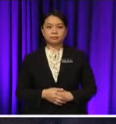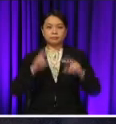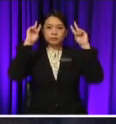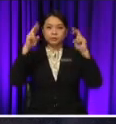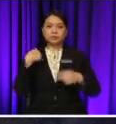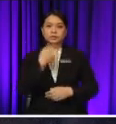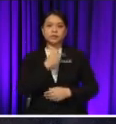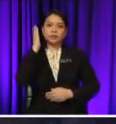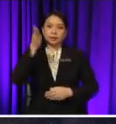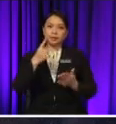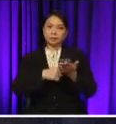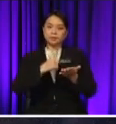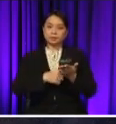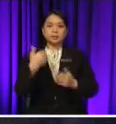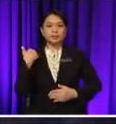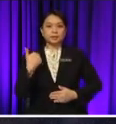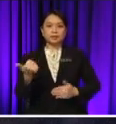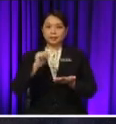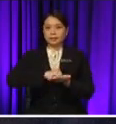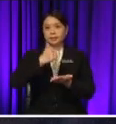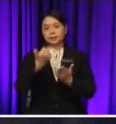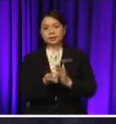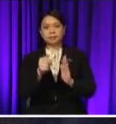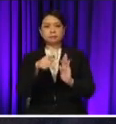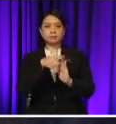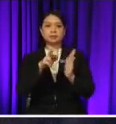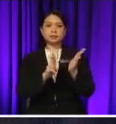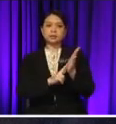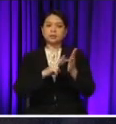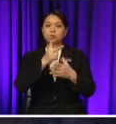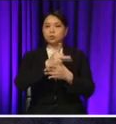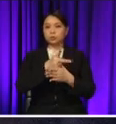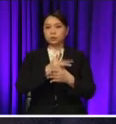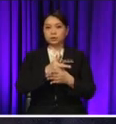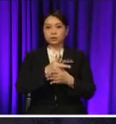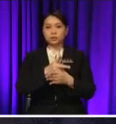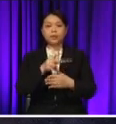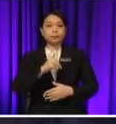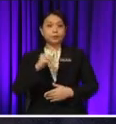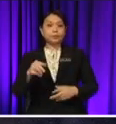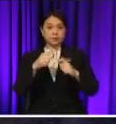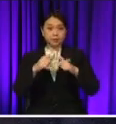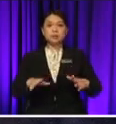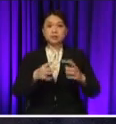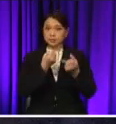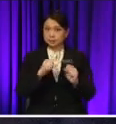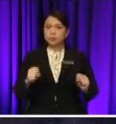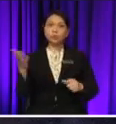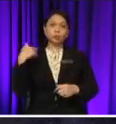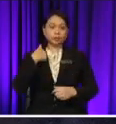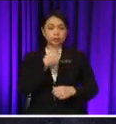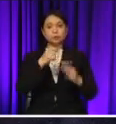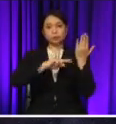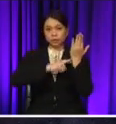live recomment untuk perkongsian baik untuk berkonsep mudah-murid semua bersedia Ayo kita mulaikan silakan